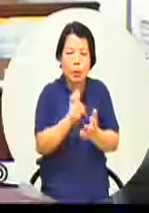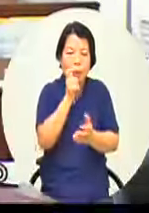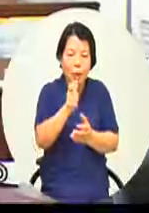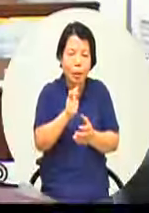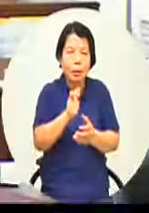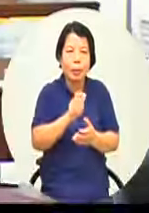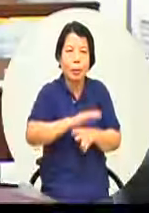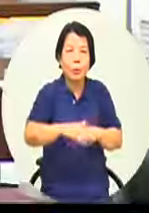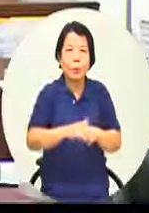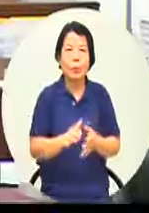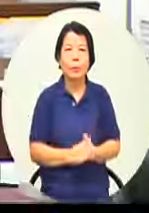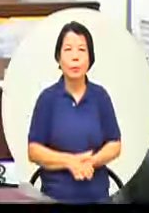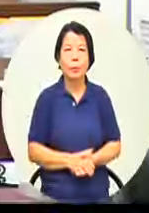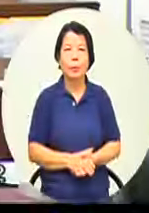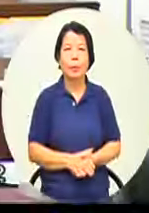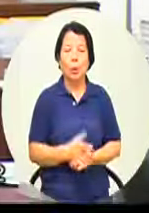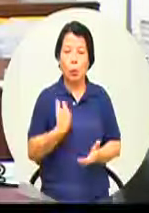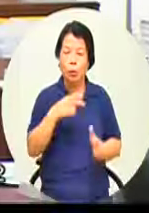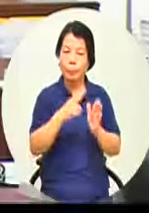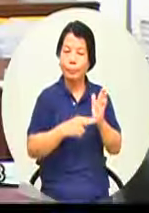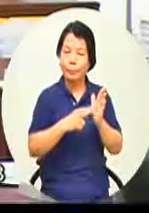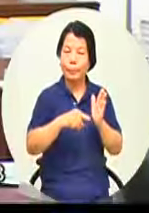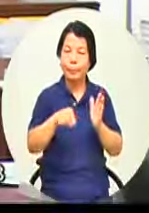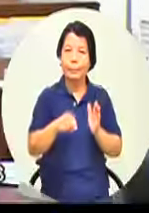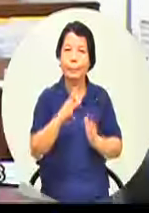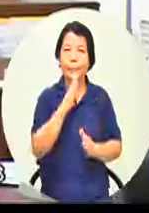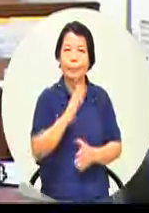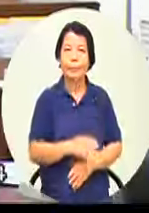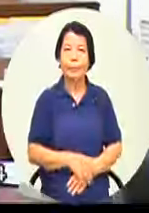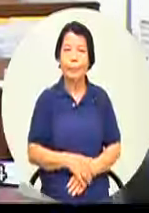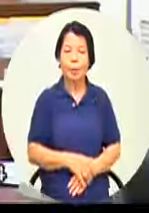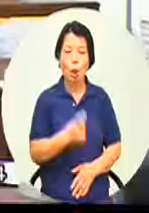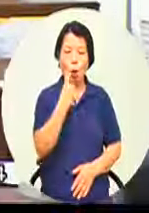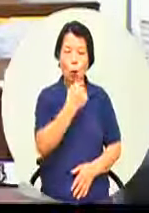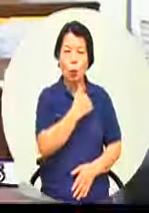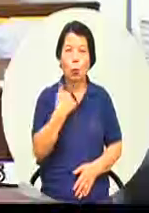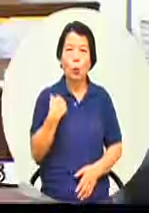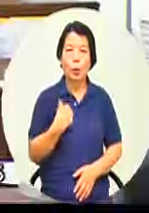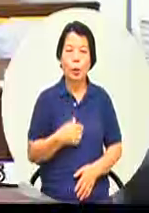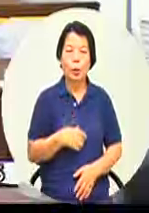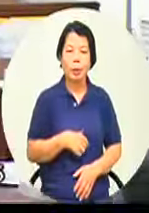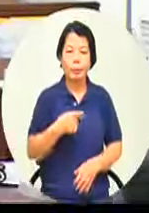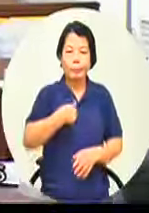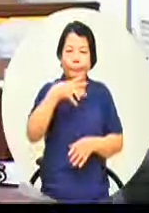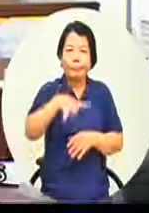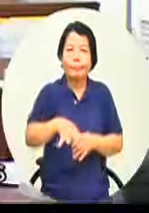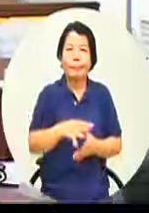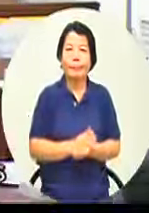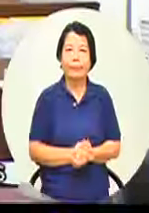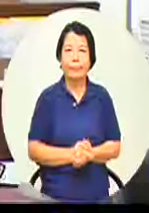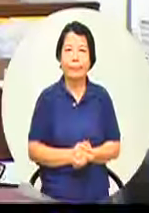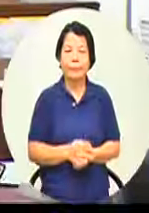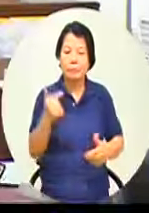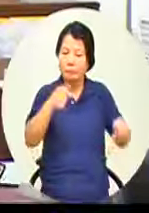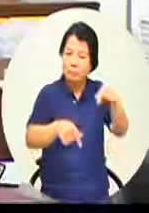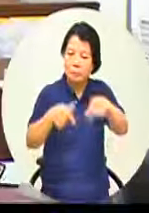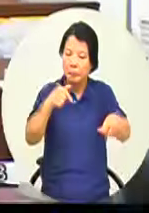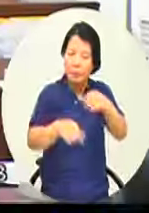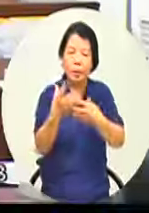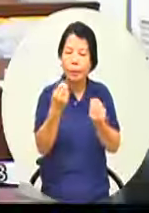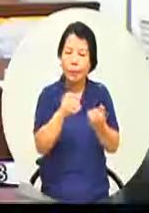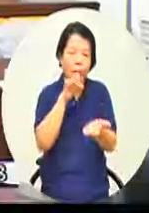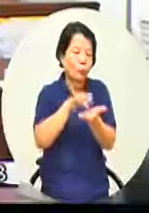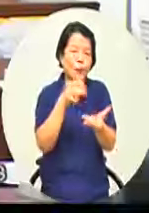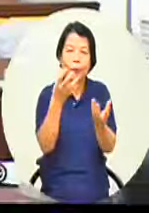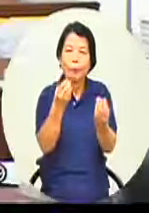啊，跟各位说明一下，它是一个。绿能还有天然，它没有什么样的毒性的